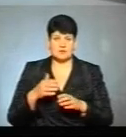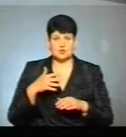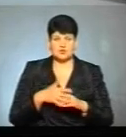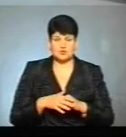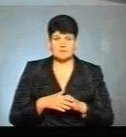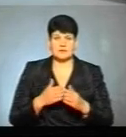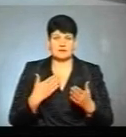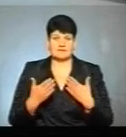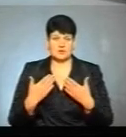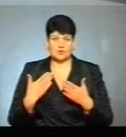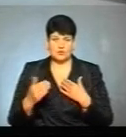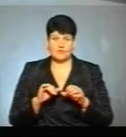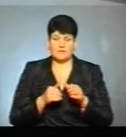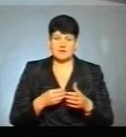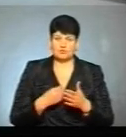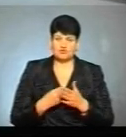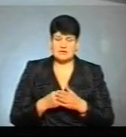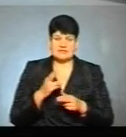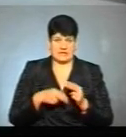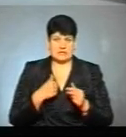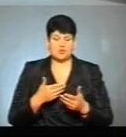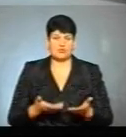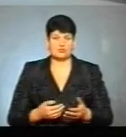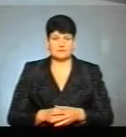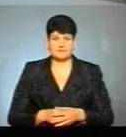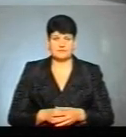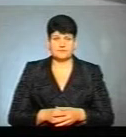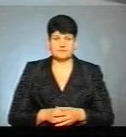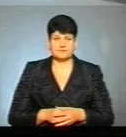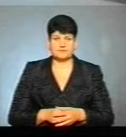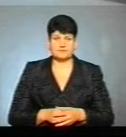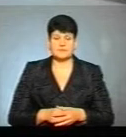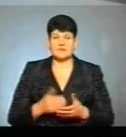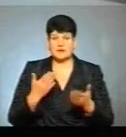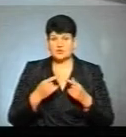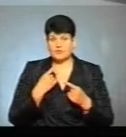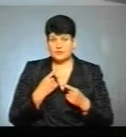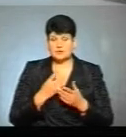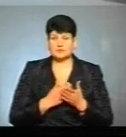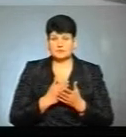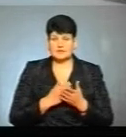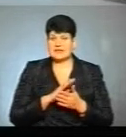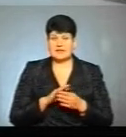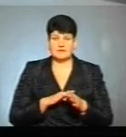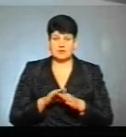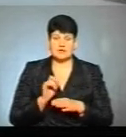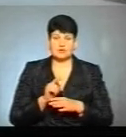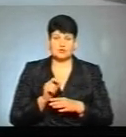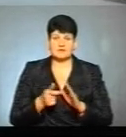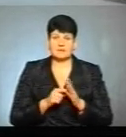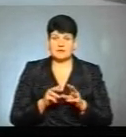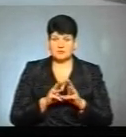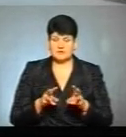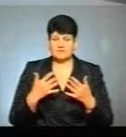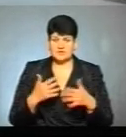міжбюджетні відносини, формувати бюджет, це вже кінець року. Якщо говорити як чиновник, значить, невиконання доручення Кабінету міністрів, ми